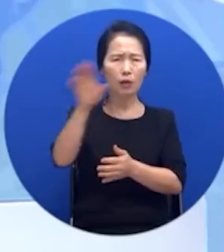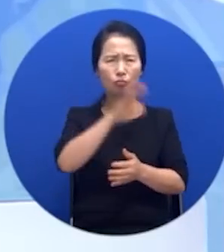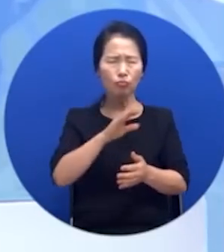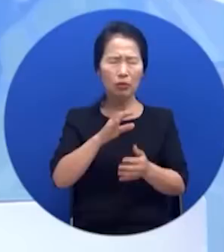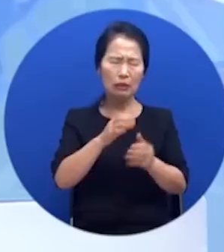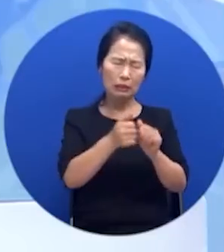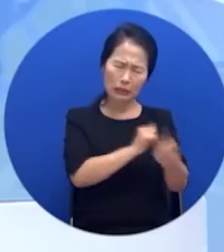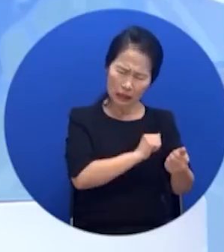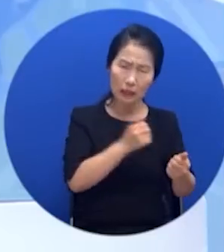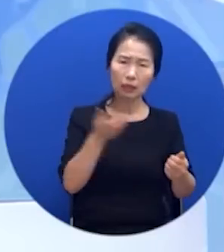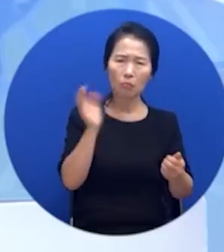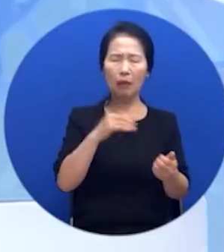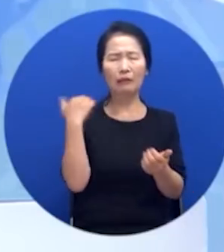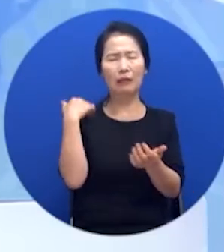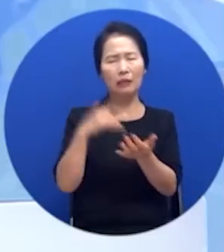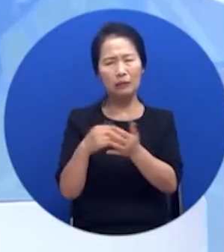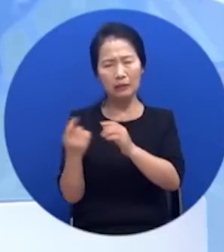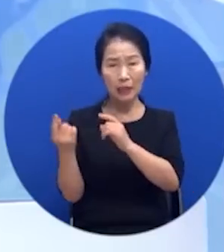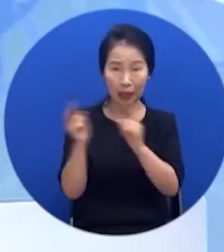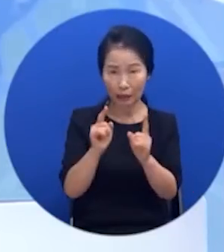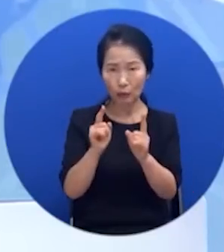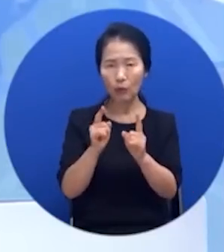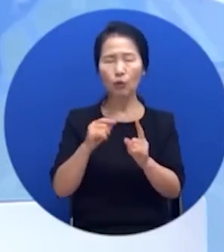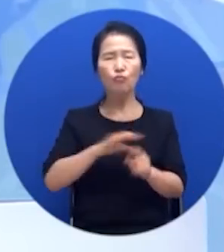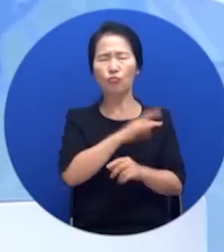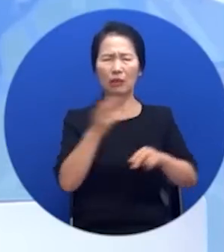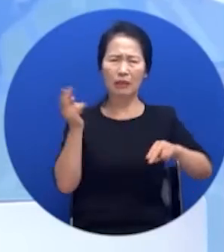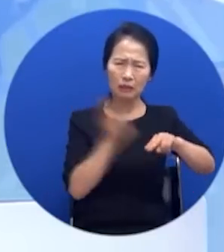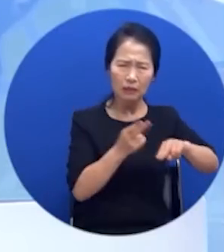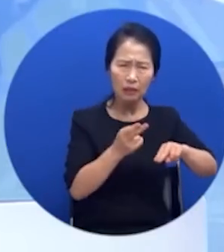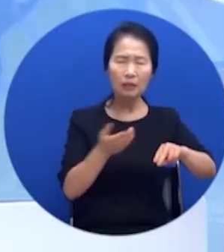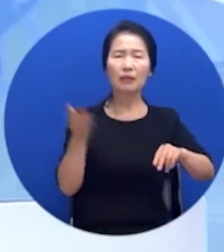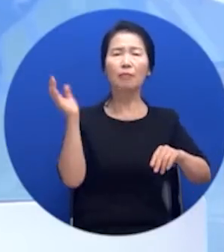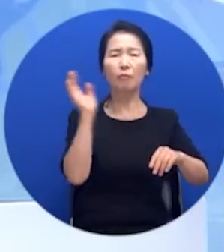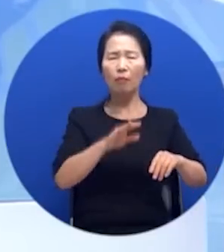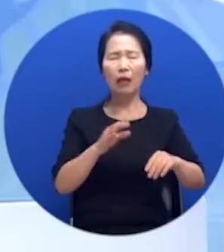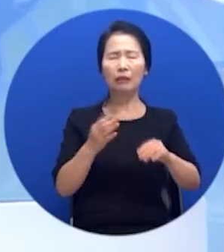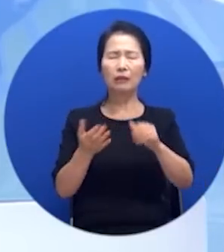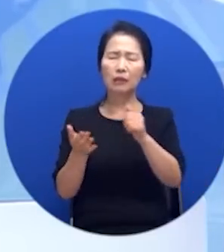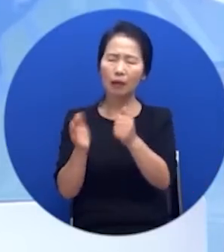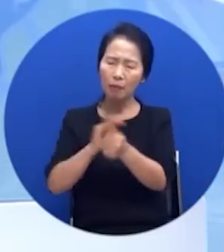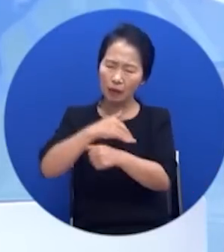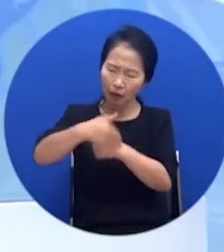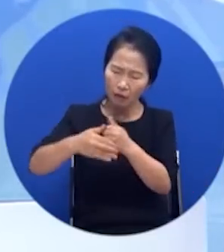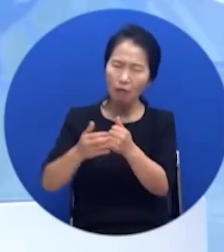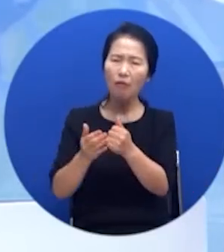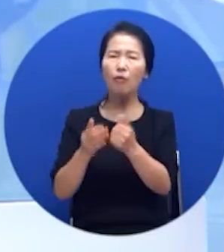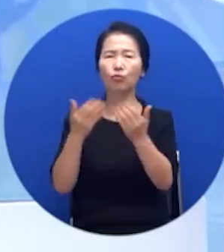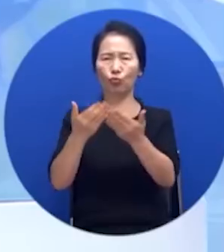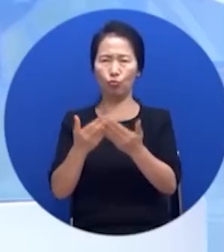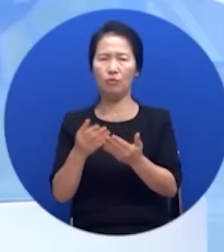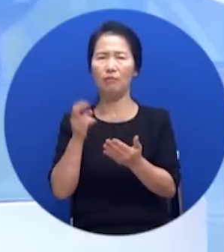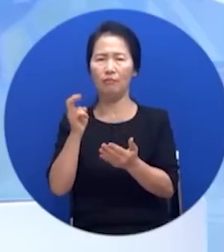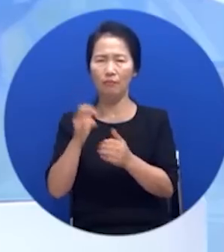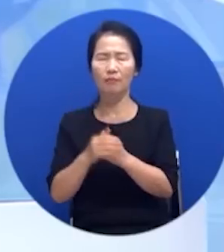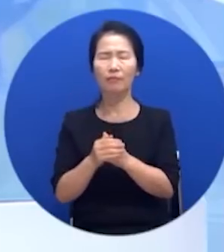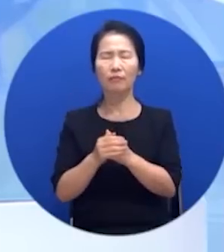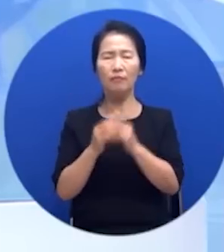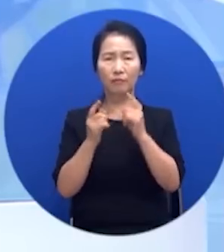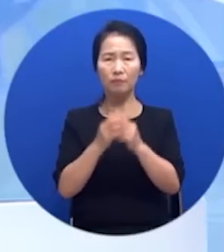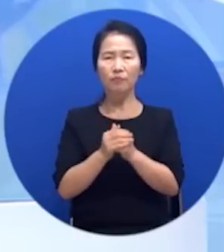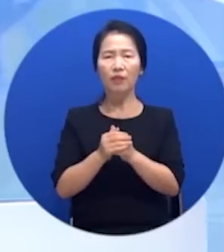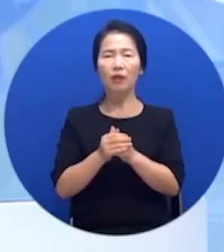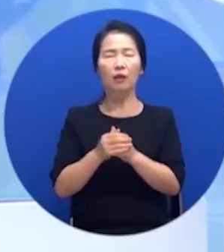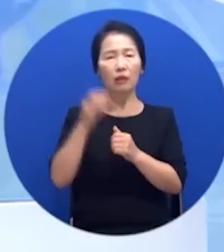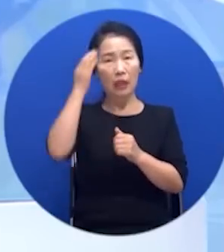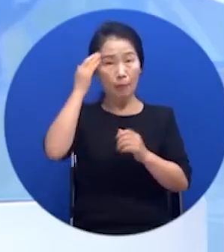도로 낫게 하실 것이요 우리를 치셨으나 싸매어 주실 것임이라. 여러분, 대한민국이 사는